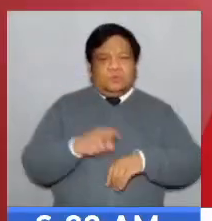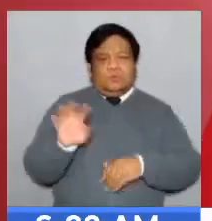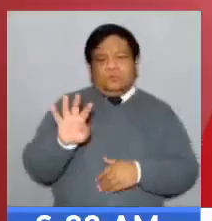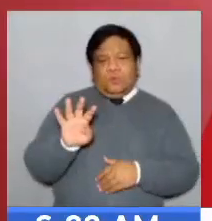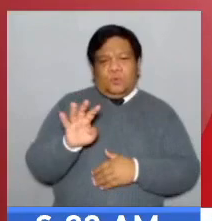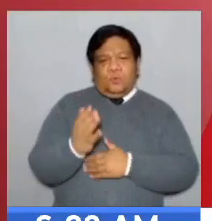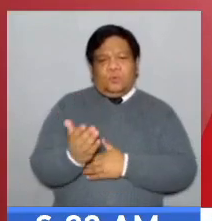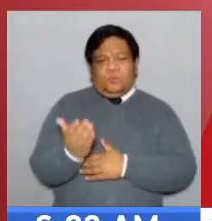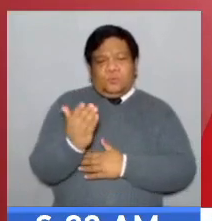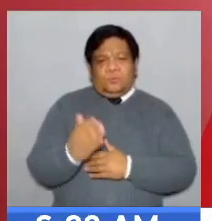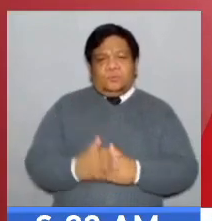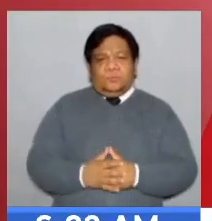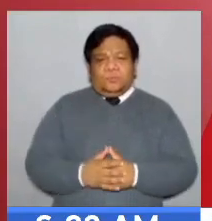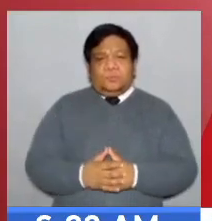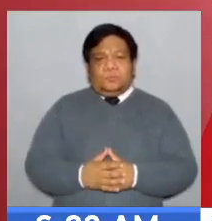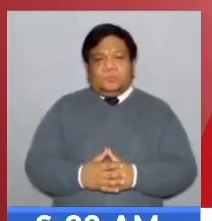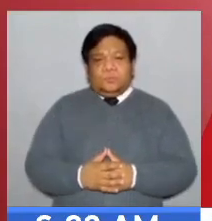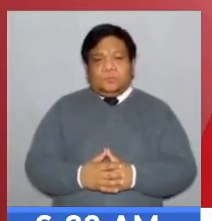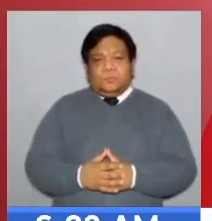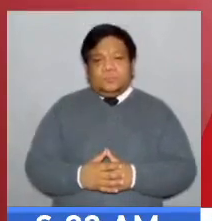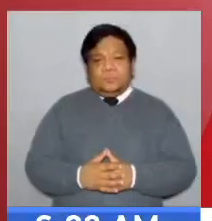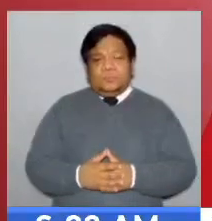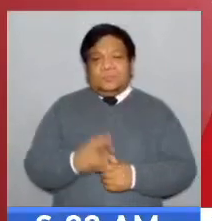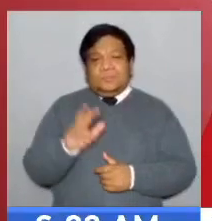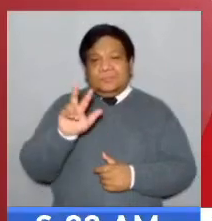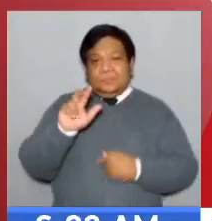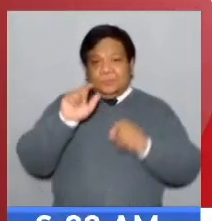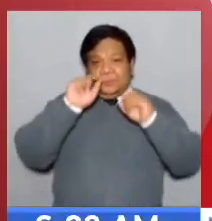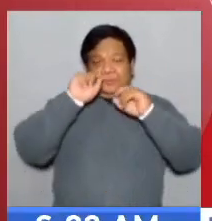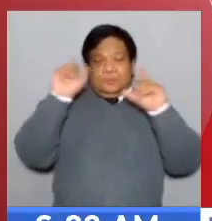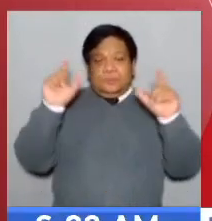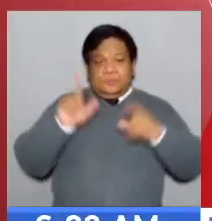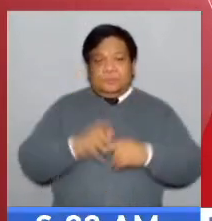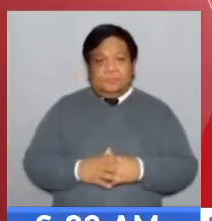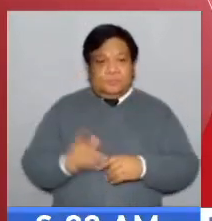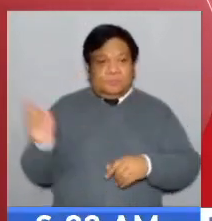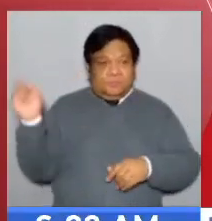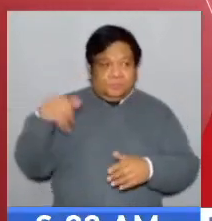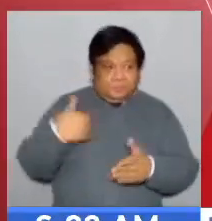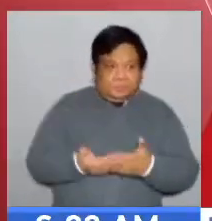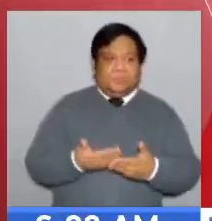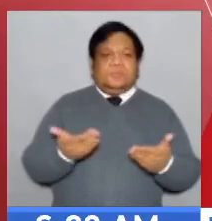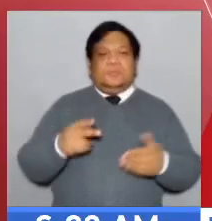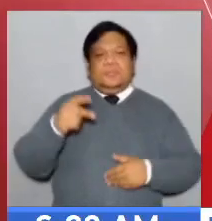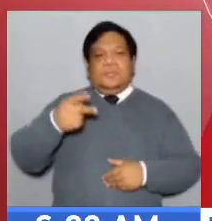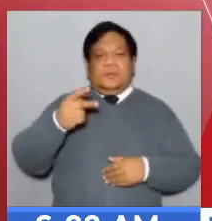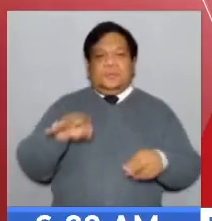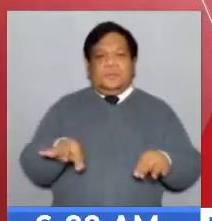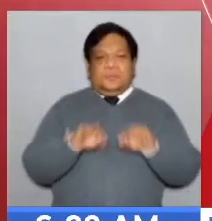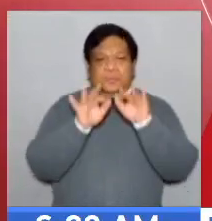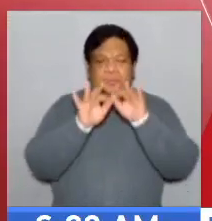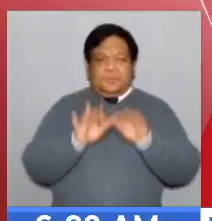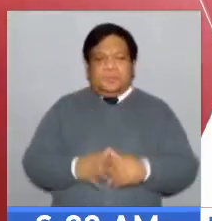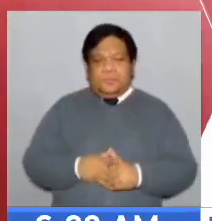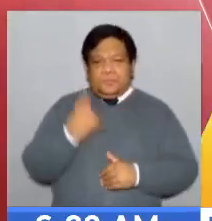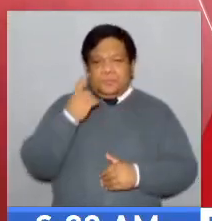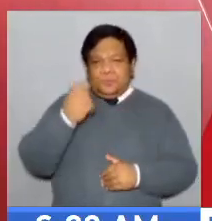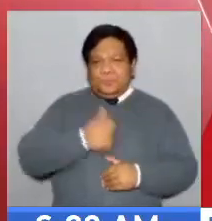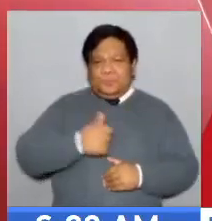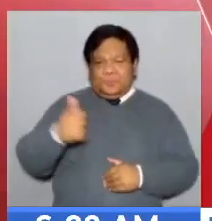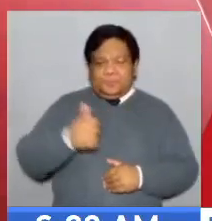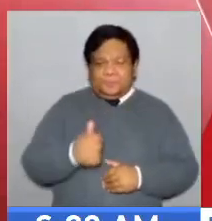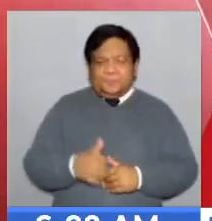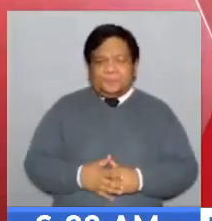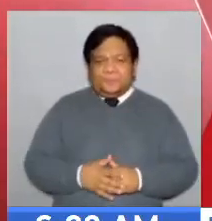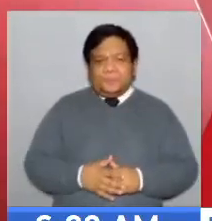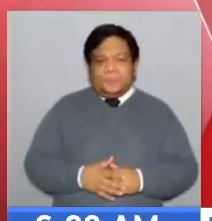Alas 3 na ako nagising. Alas 3. Ang inabot nyo, ikalawang misa na? Opo. Oh, siyempre, dahil nagbiyahe pa nga siya. So, si ma'am,